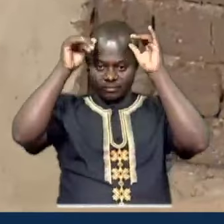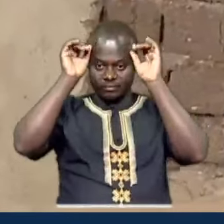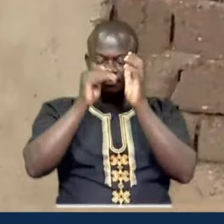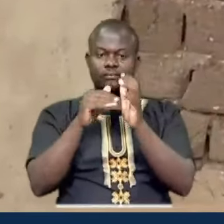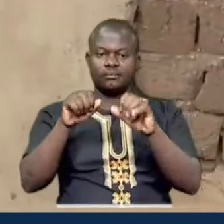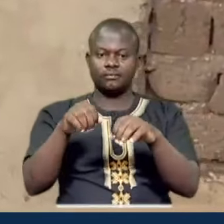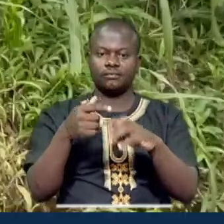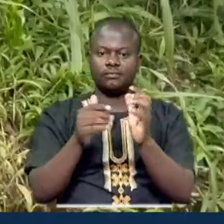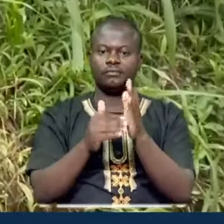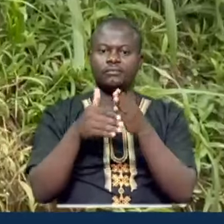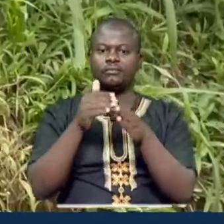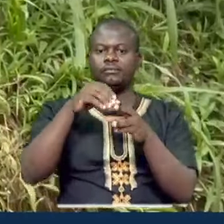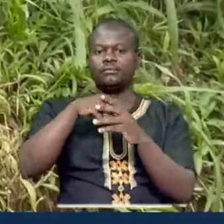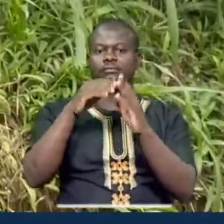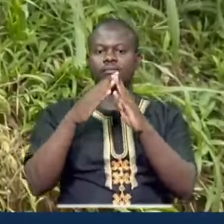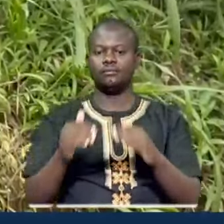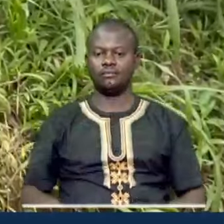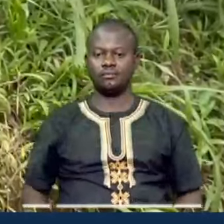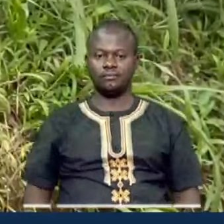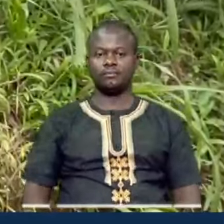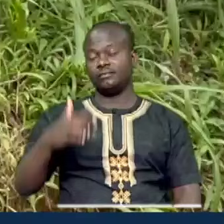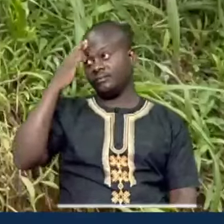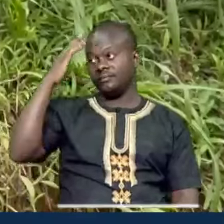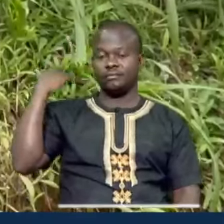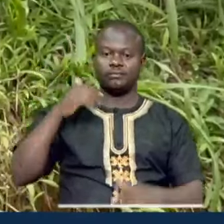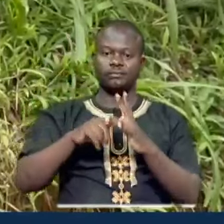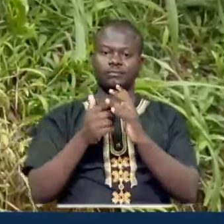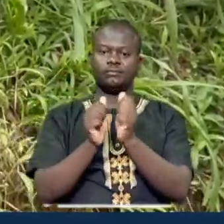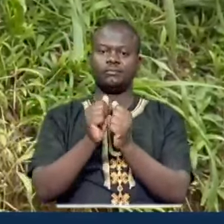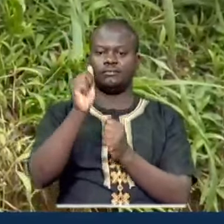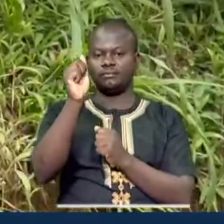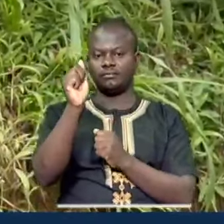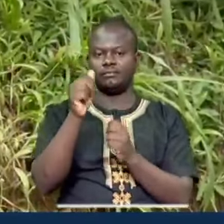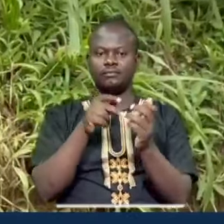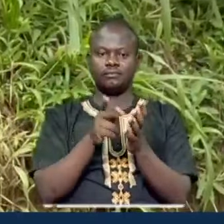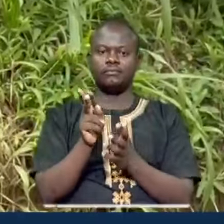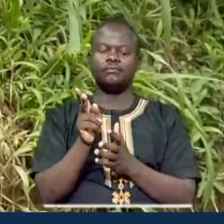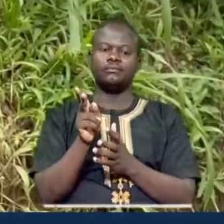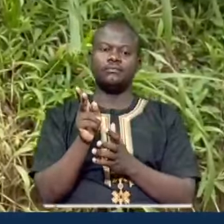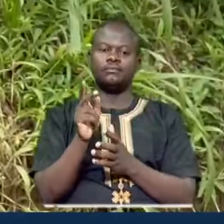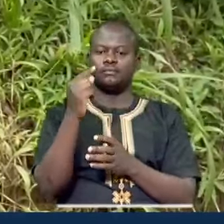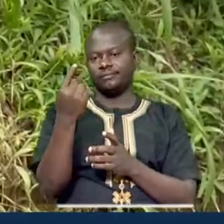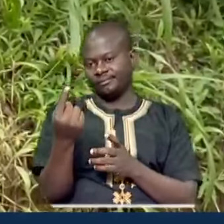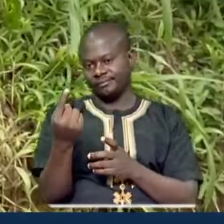ndetse ubu yubatsemo n'inzu. Ye natangiriye ku 2015 ngura ikibwana kimwe,